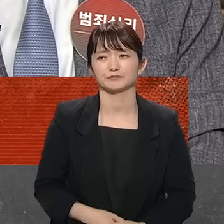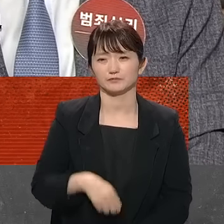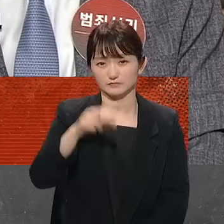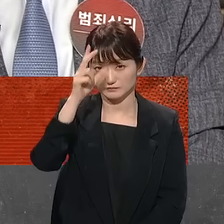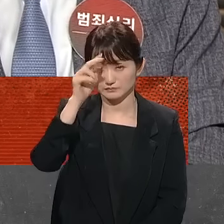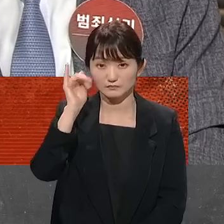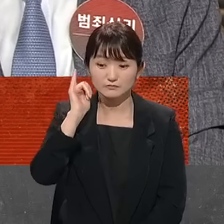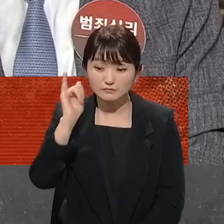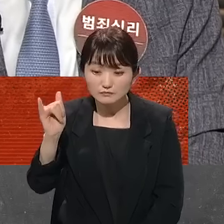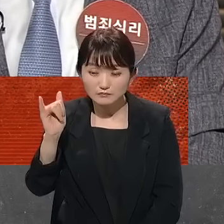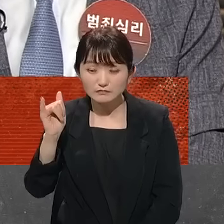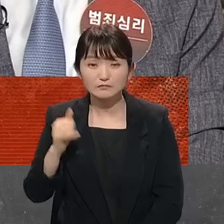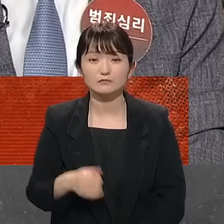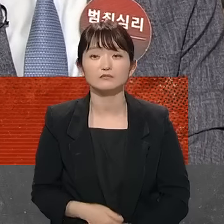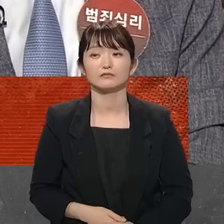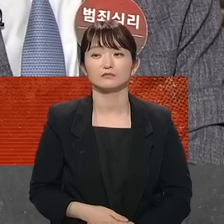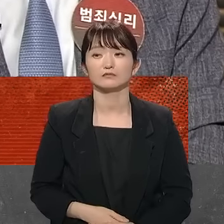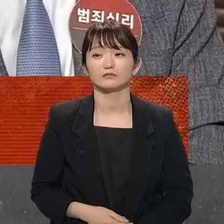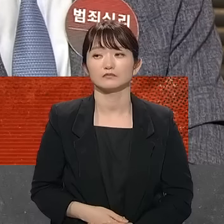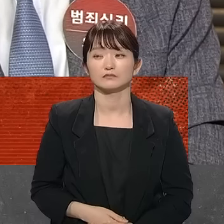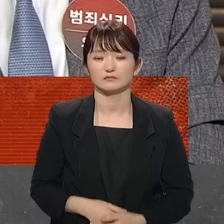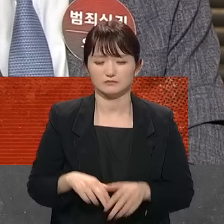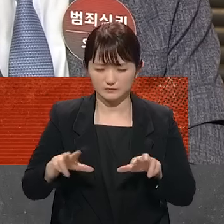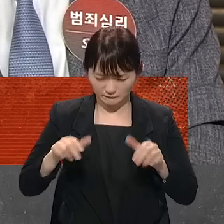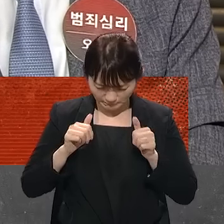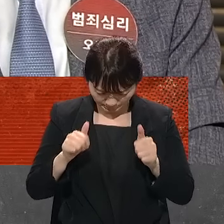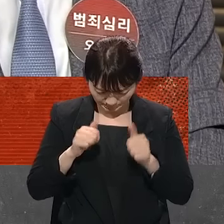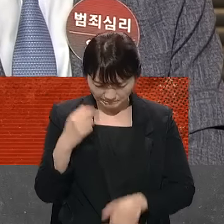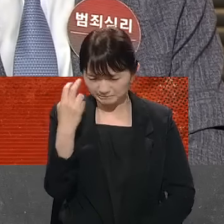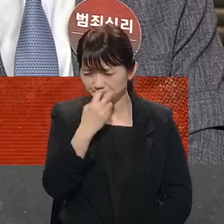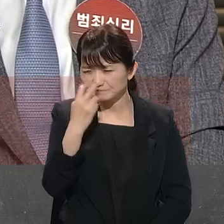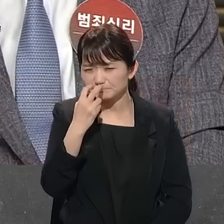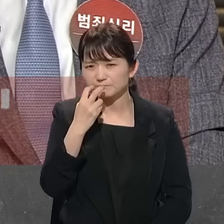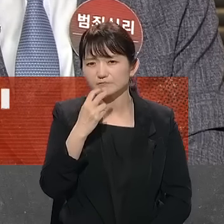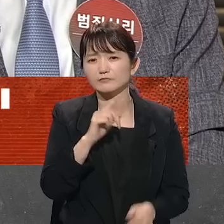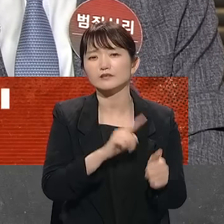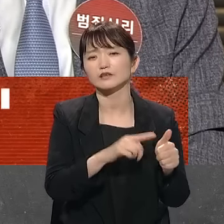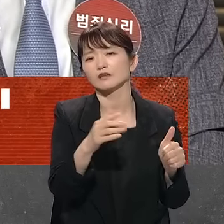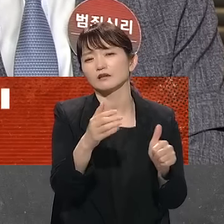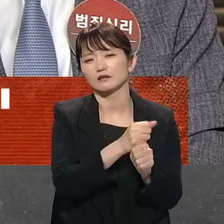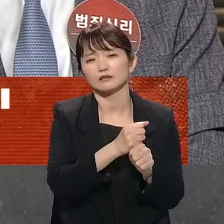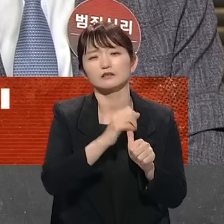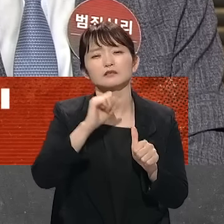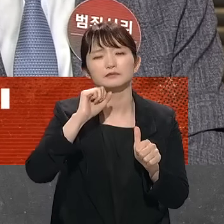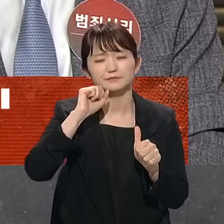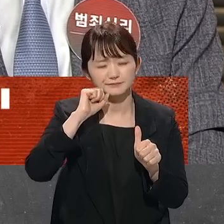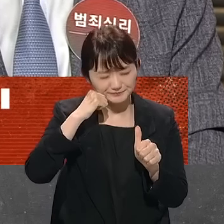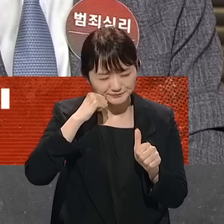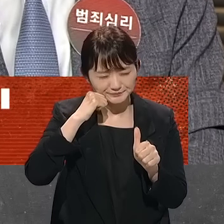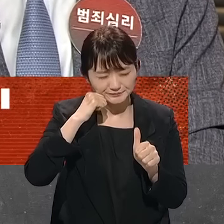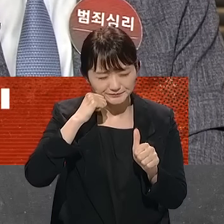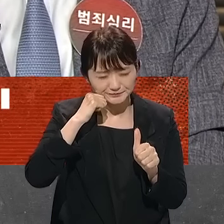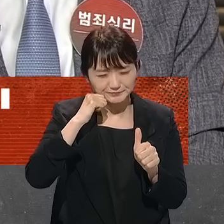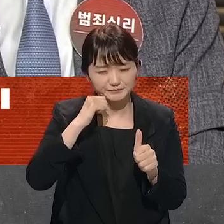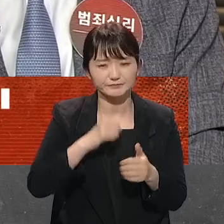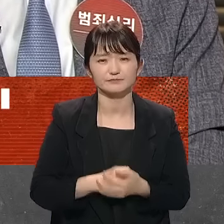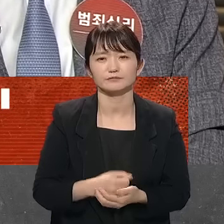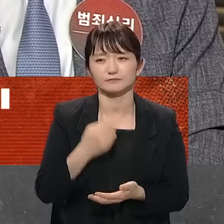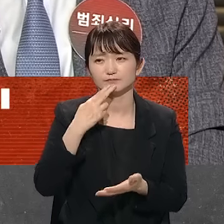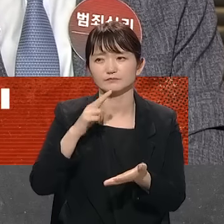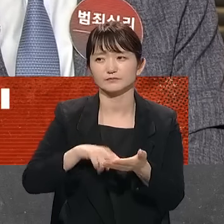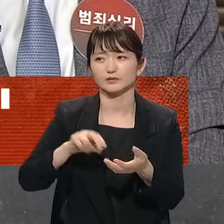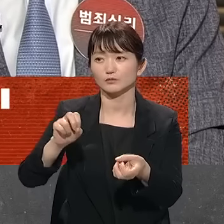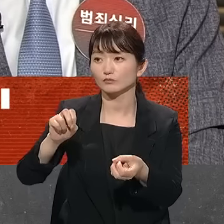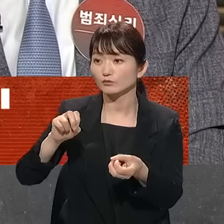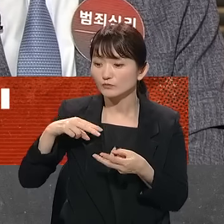연락을 해보니까 우리 경찰은 열심히 수사를 하고 있다. 그런데 아직 검거가 힘들다. 이렇게 이제 답을 우편으로